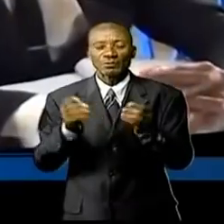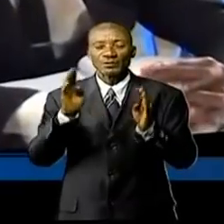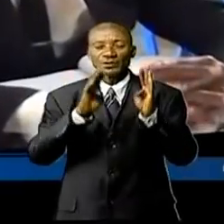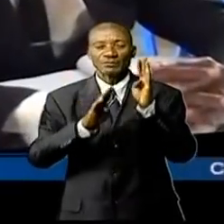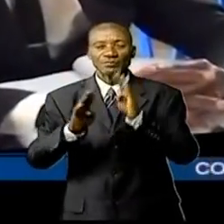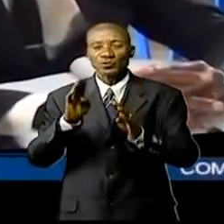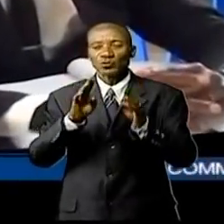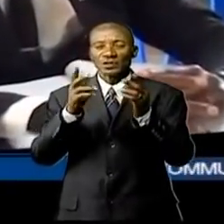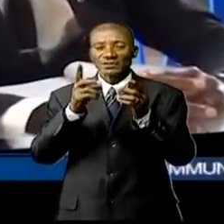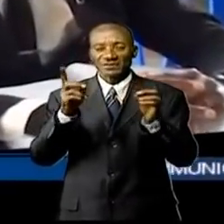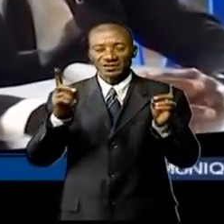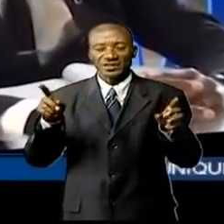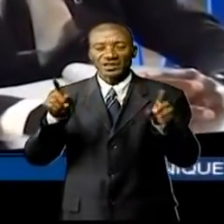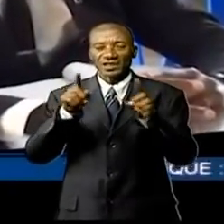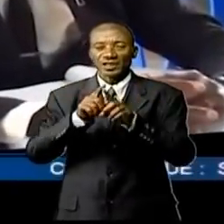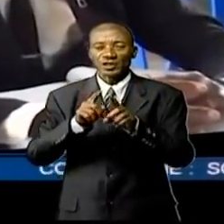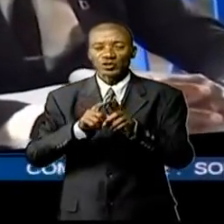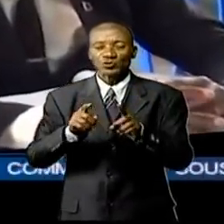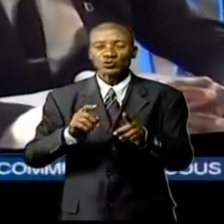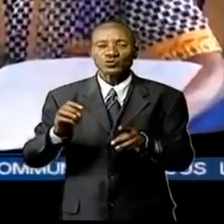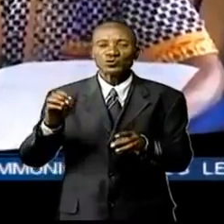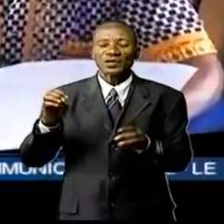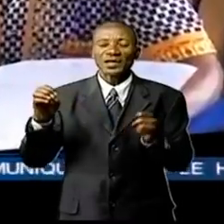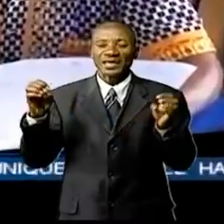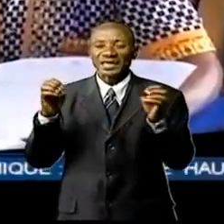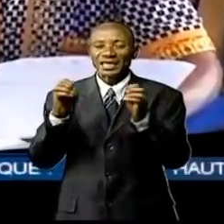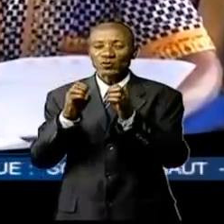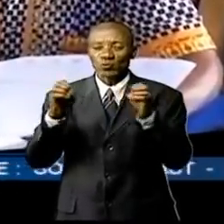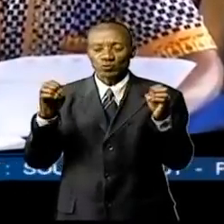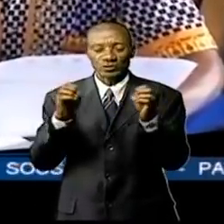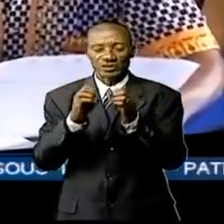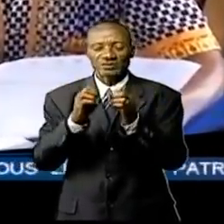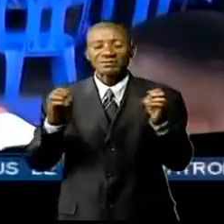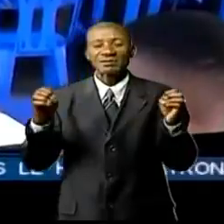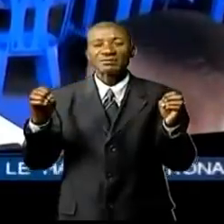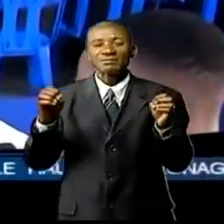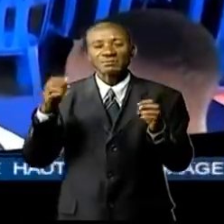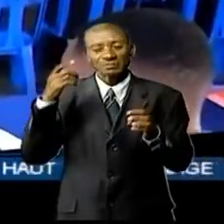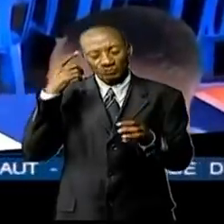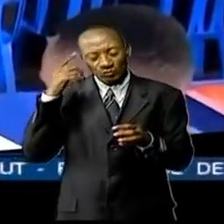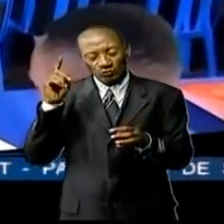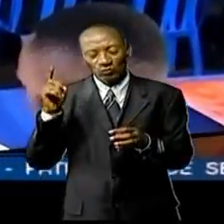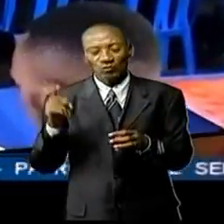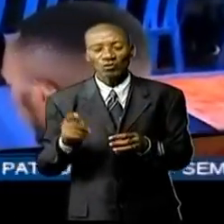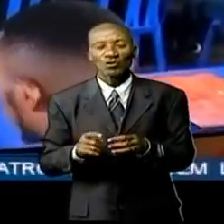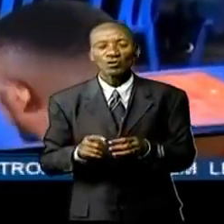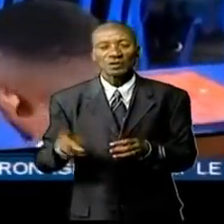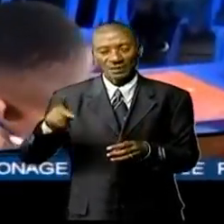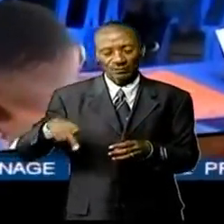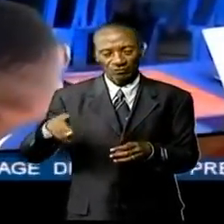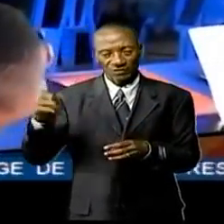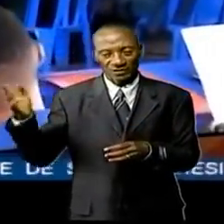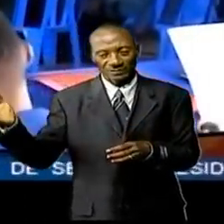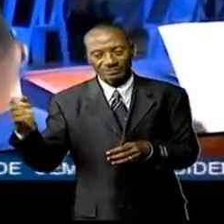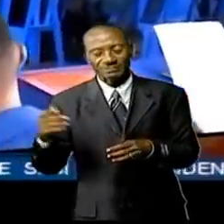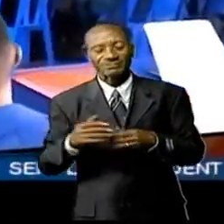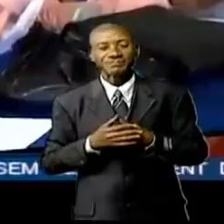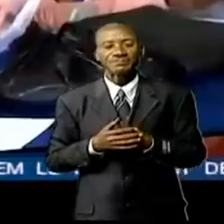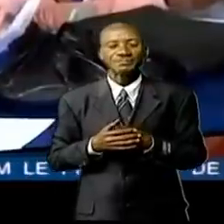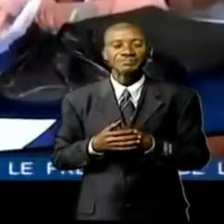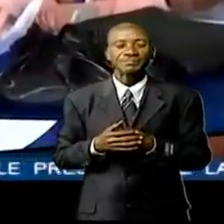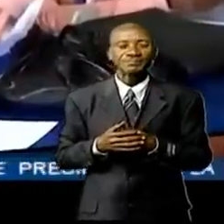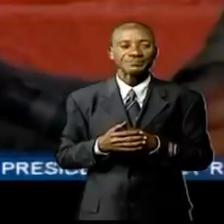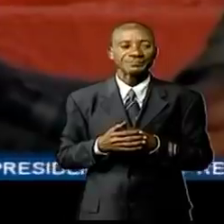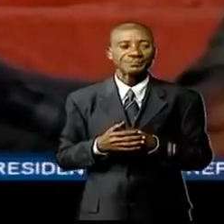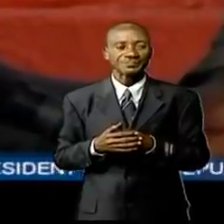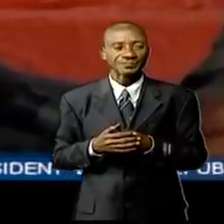République démocratique du Congo et ce, en matérialisant la vision du chef de l'État Félix-Antoine Tshisekedi. L'instauration du paysage forestier